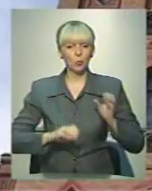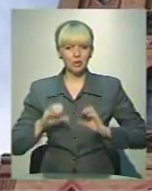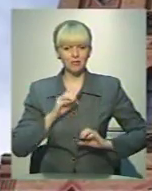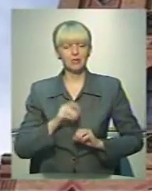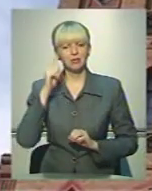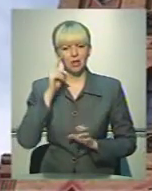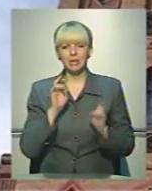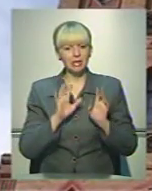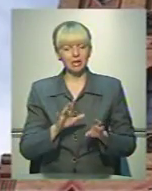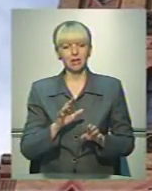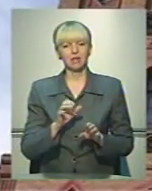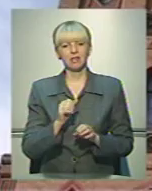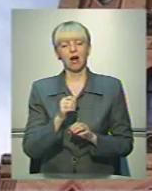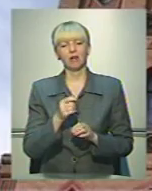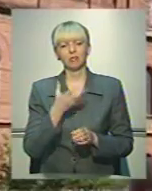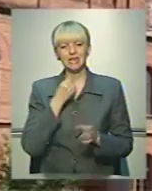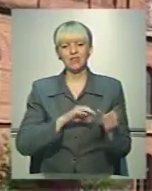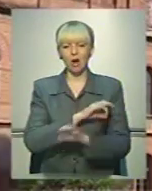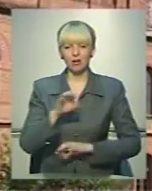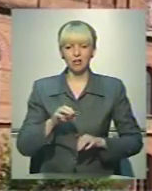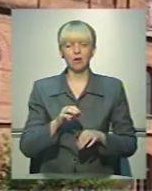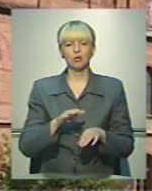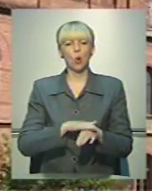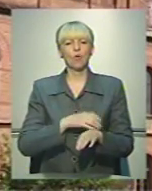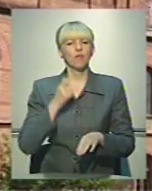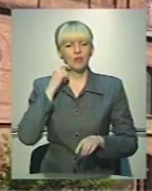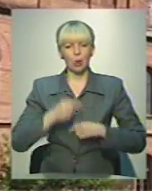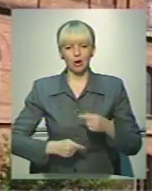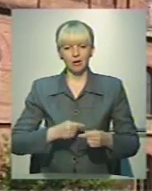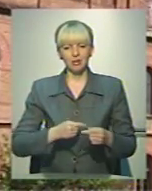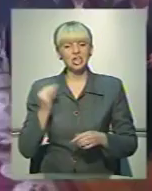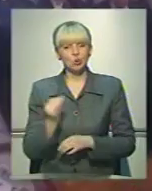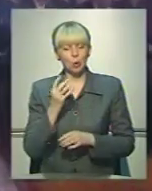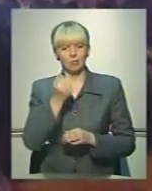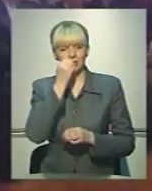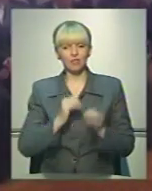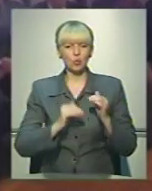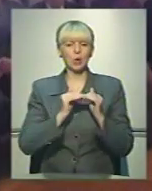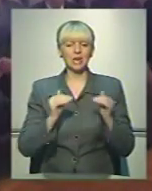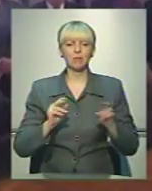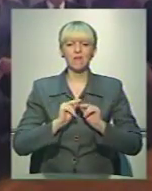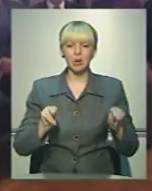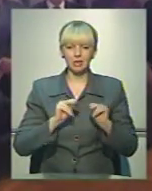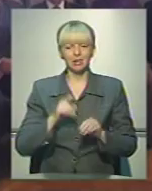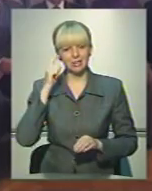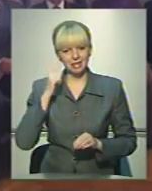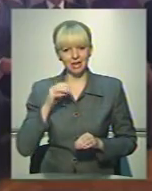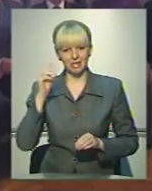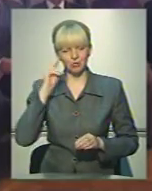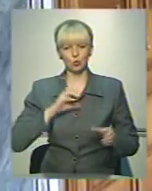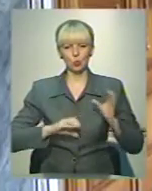університет знають не лише за готичну архітектуру та довговікову історію, а й завдяки високому рівню викладання та знань